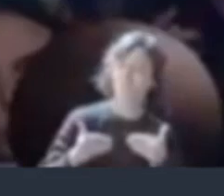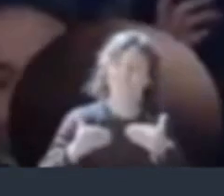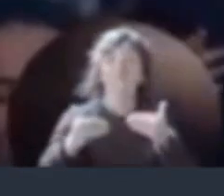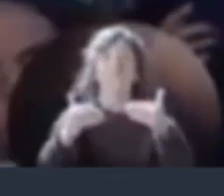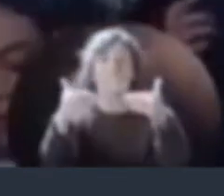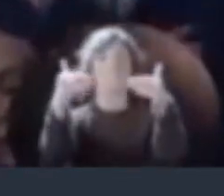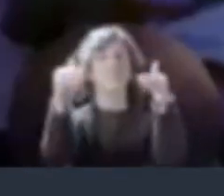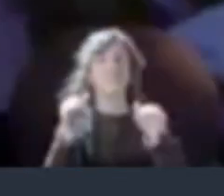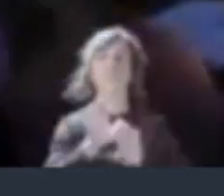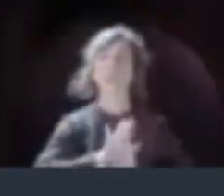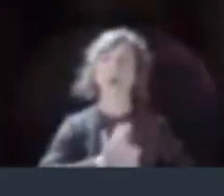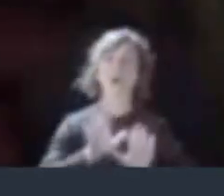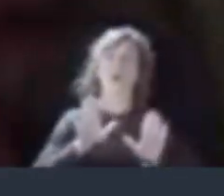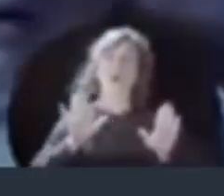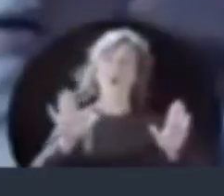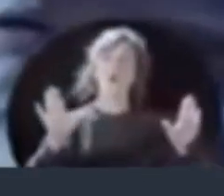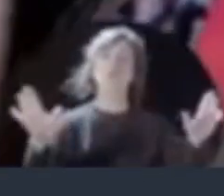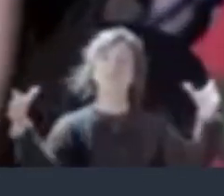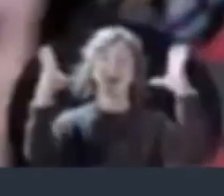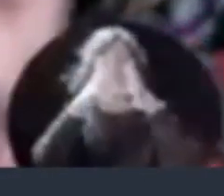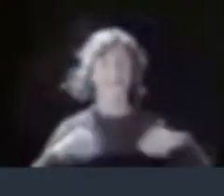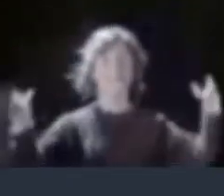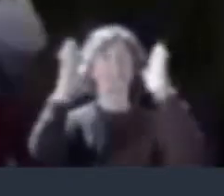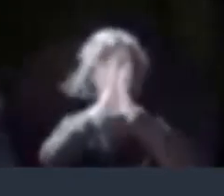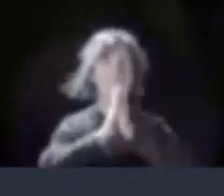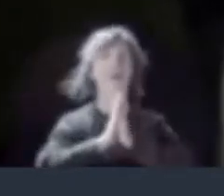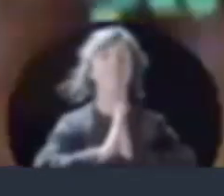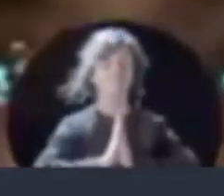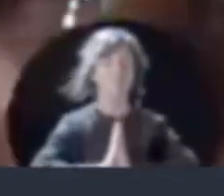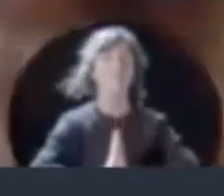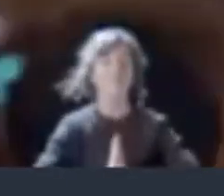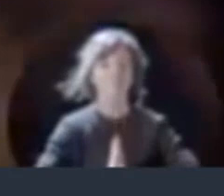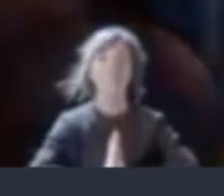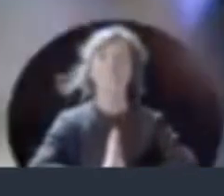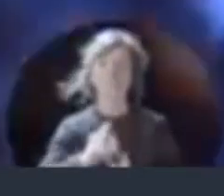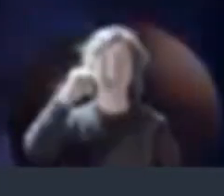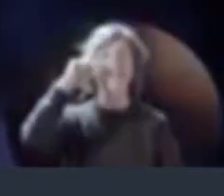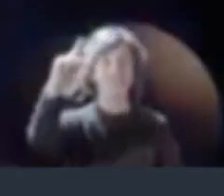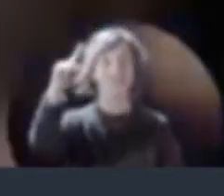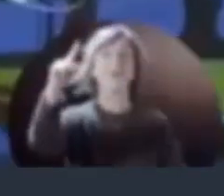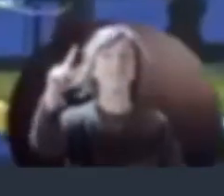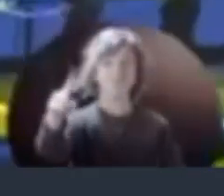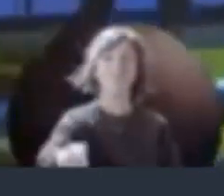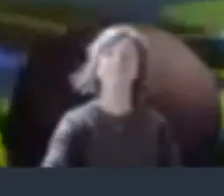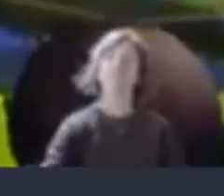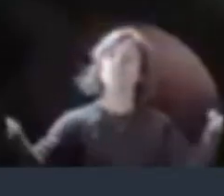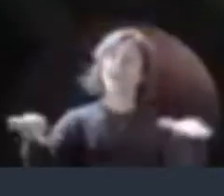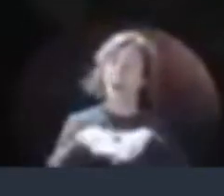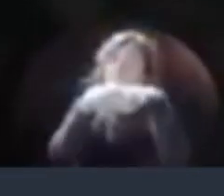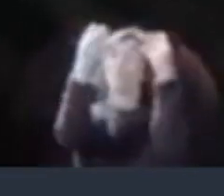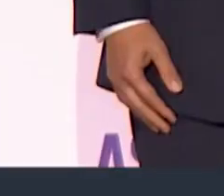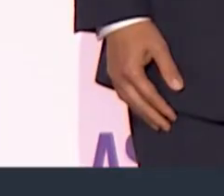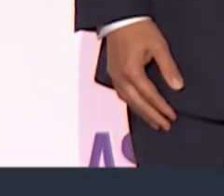הציניקנים בוודאי ירימו גבה ואיתהו כיצד כבר יכול מיזם מוזיקלי לאחות את הקרעים בעידן שבו נראה כי בכל מקום הם רק